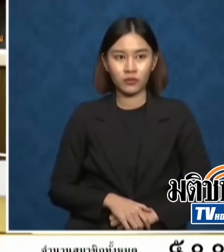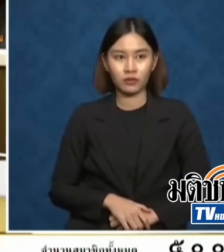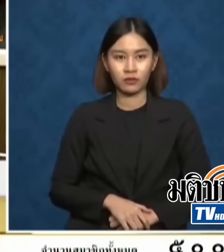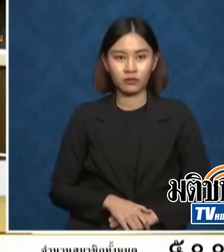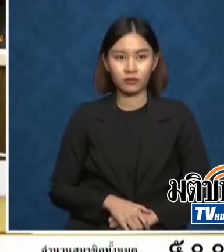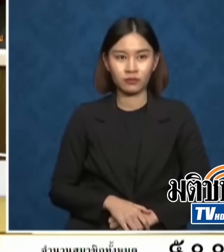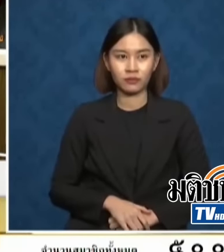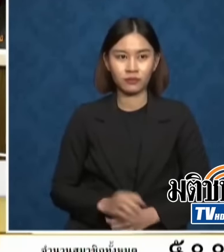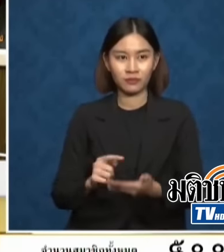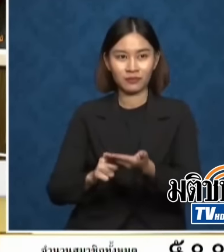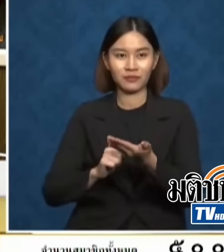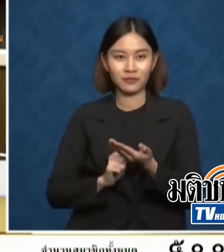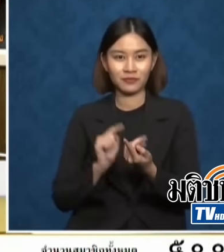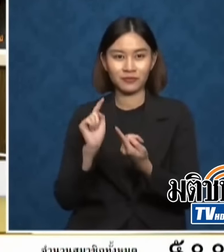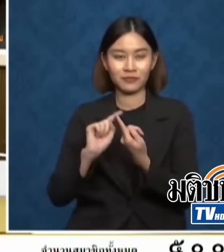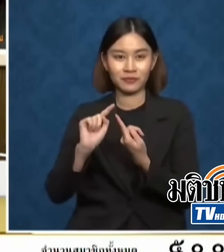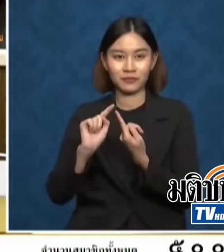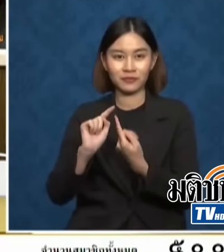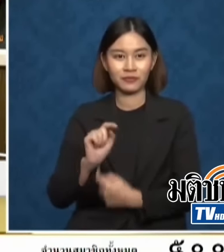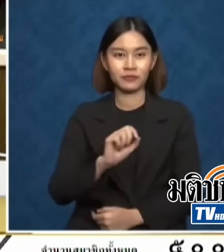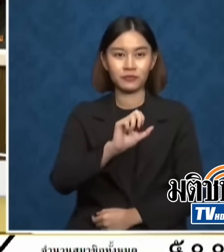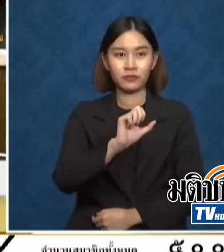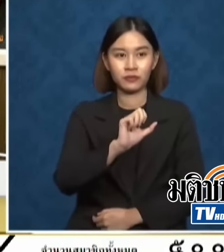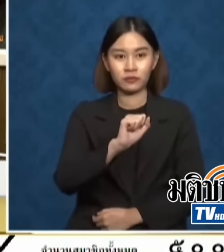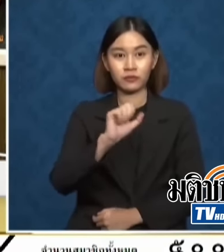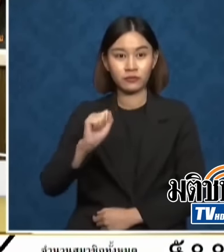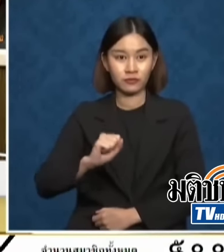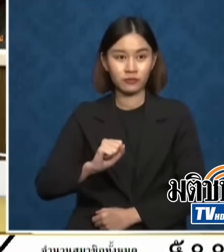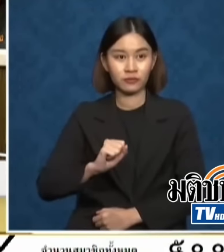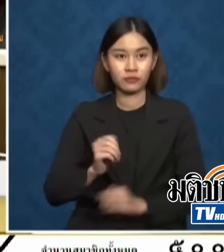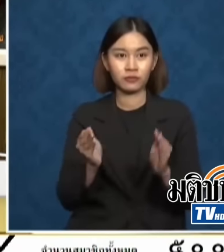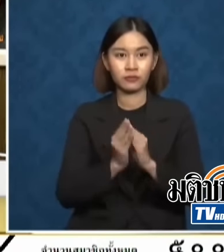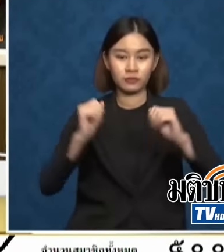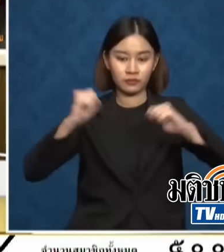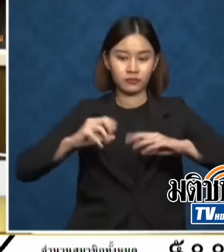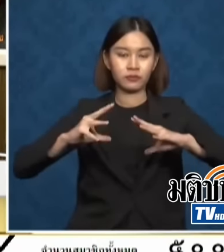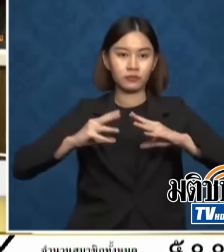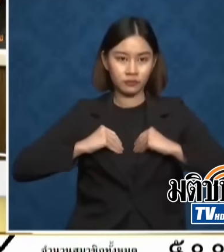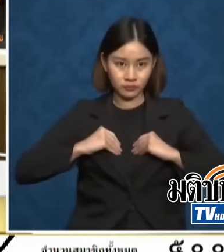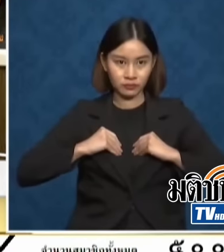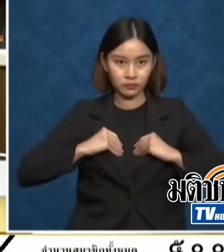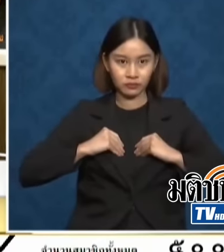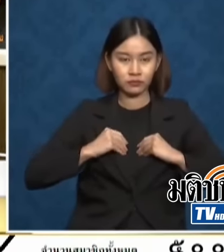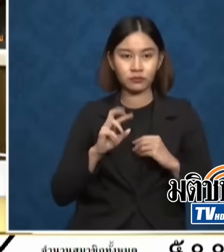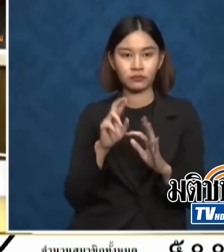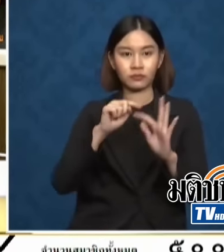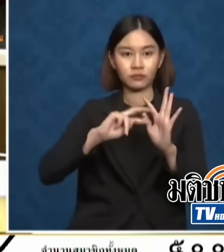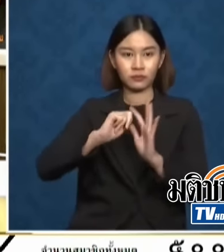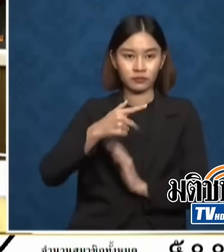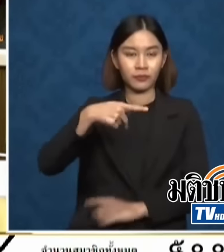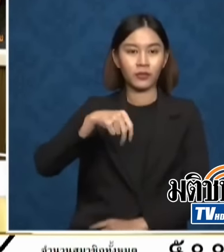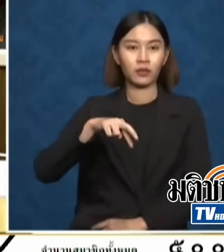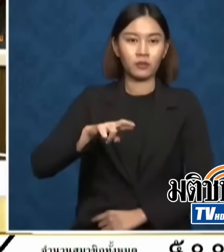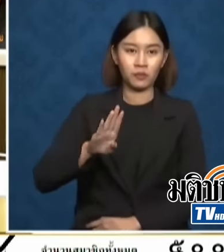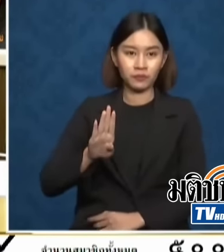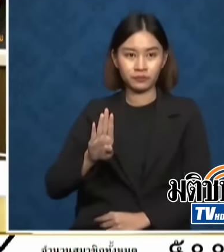เสนอให้สภาลงมติเห็นชอบรับหลักการร่างพระราชบัญญั